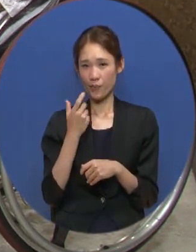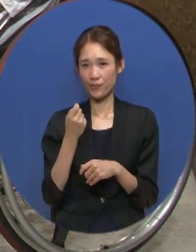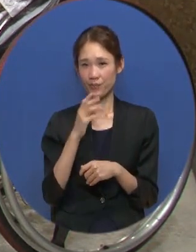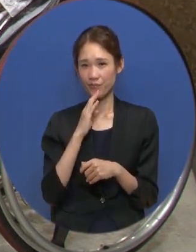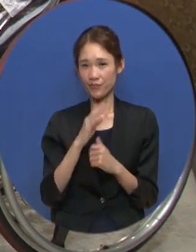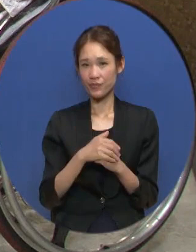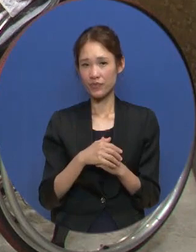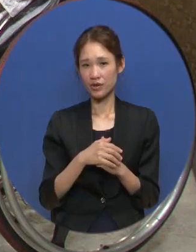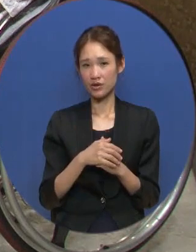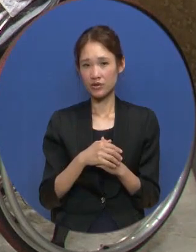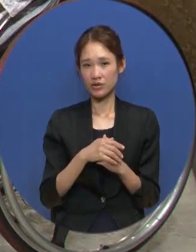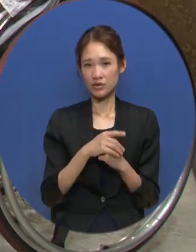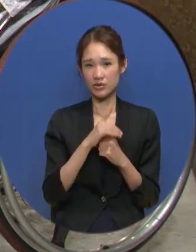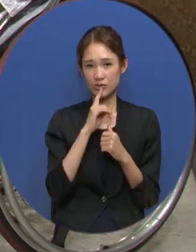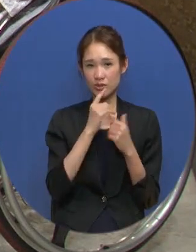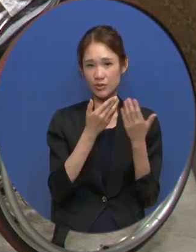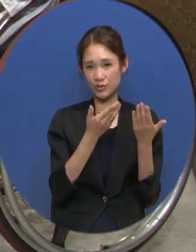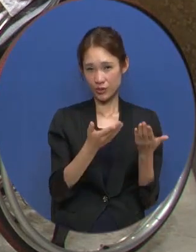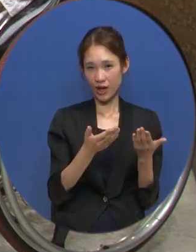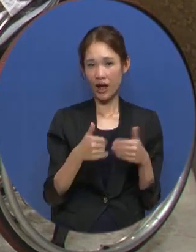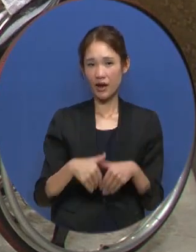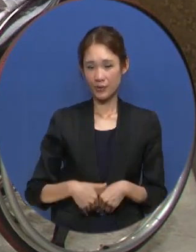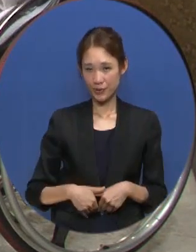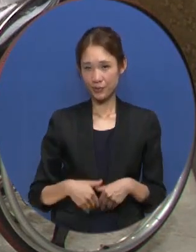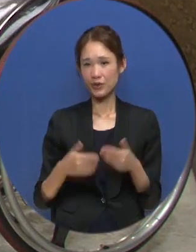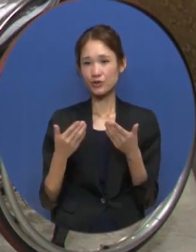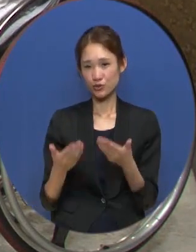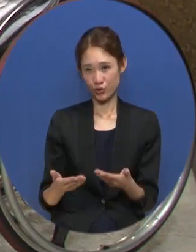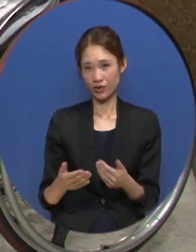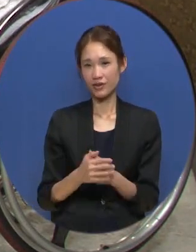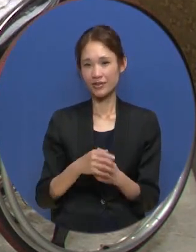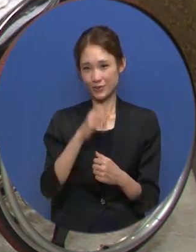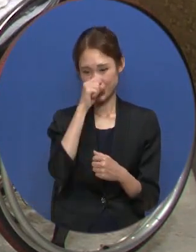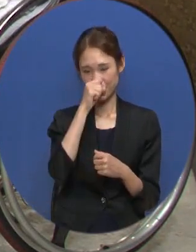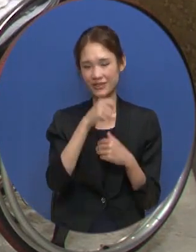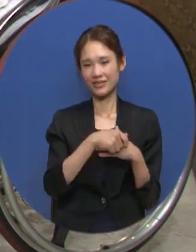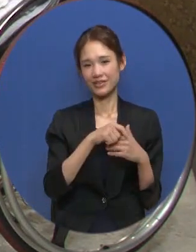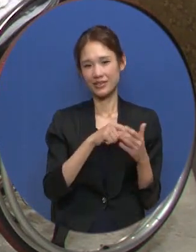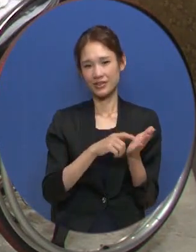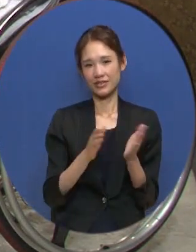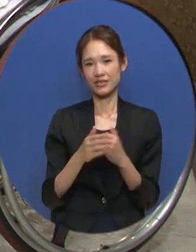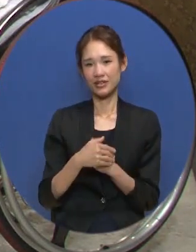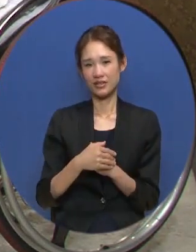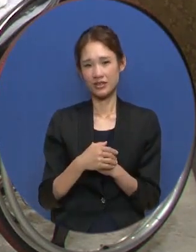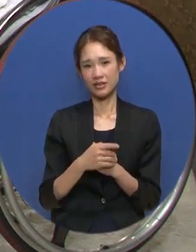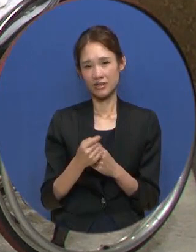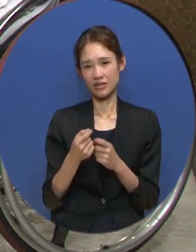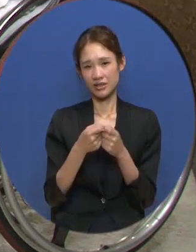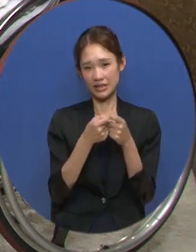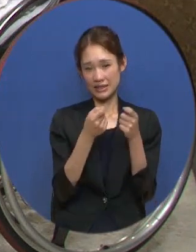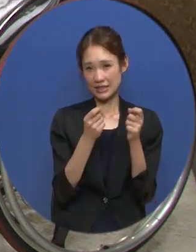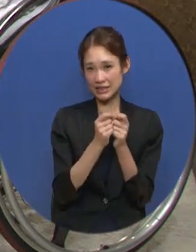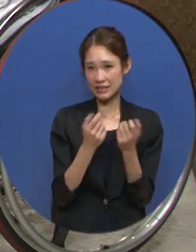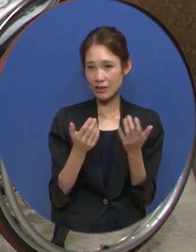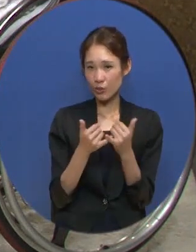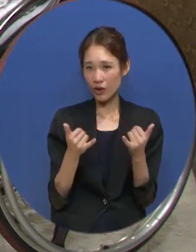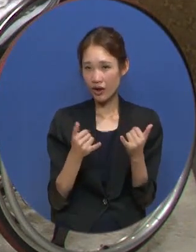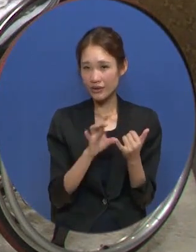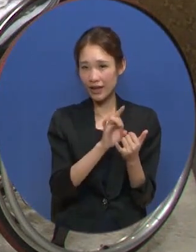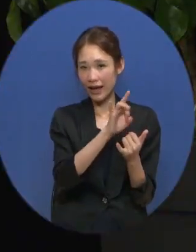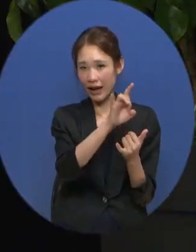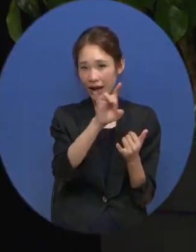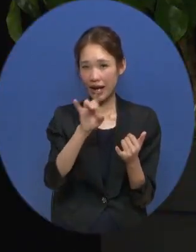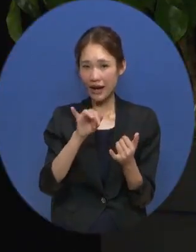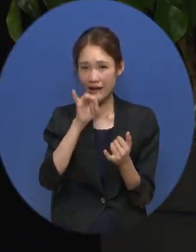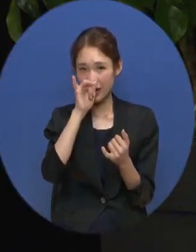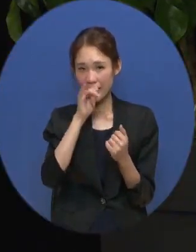그렇죠? 그거 하면은 쉬어도 되죠. 아, 좋은 마인드시네요. 그리고 저희가 그 아까 팀원이 다 있다고